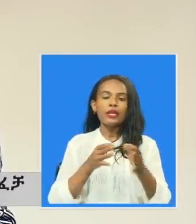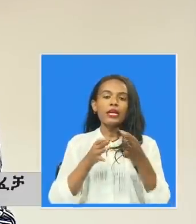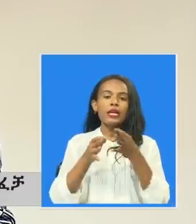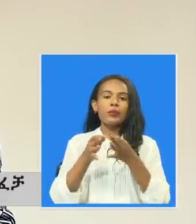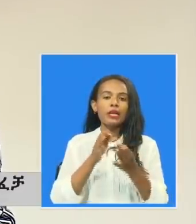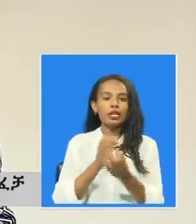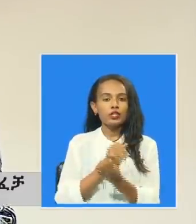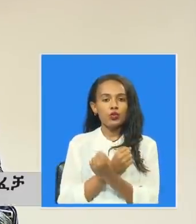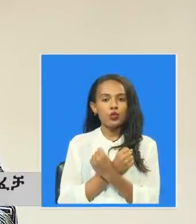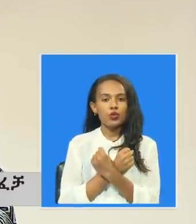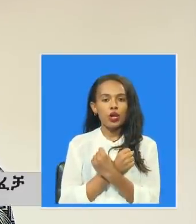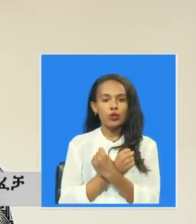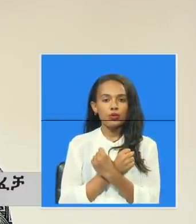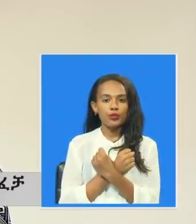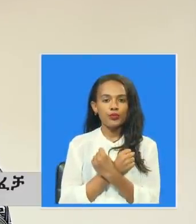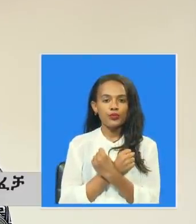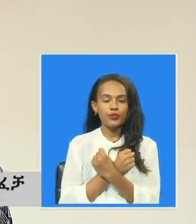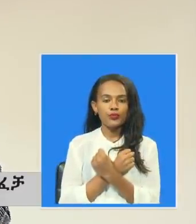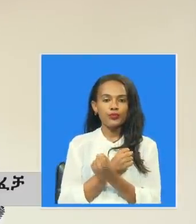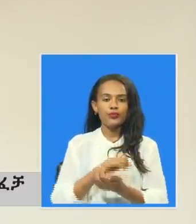ለመግለጽ እወዳለሁ።